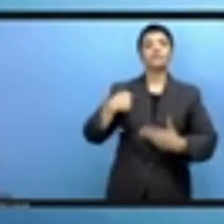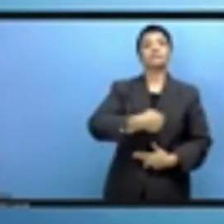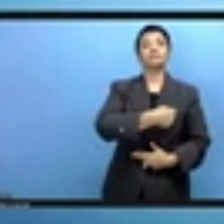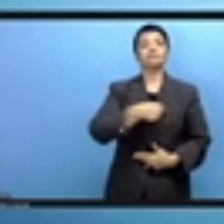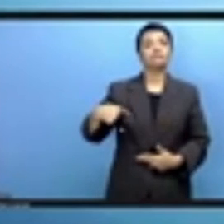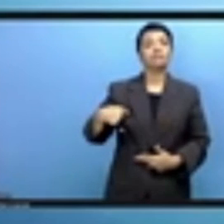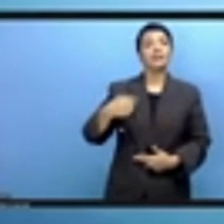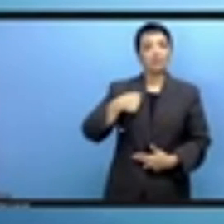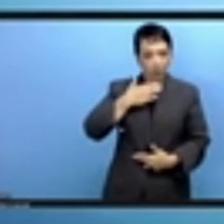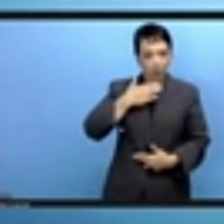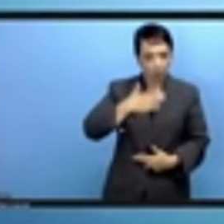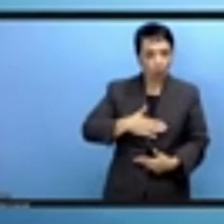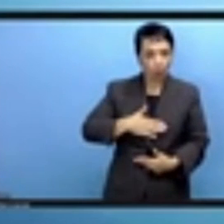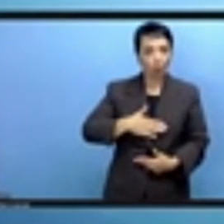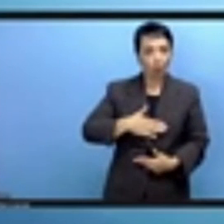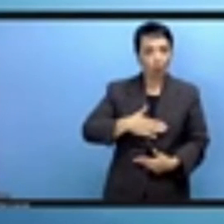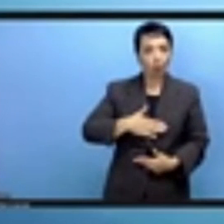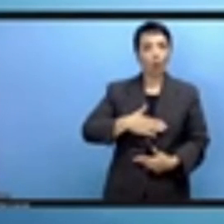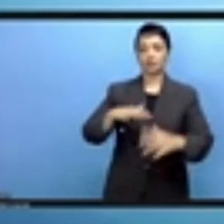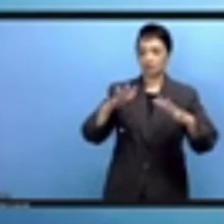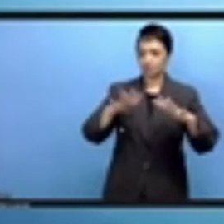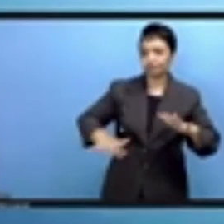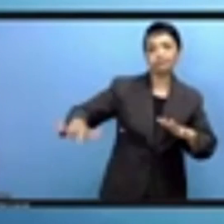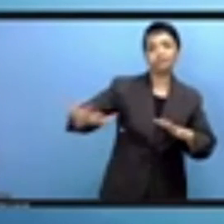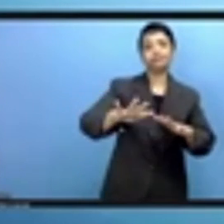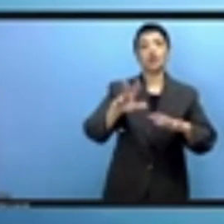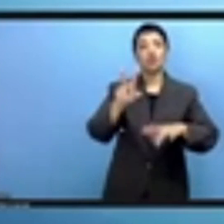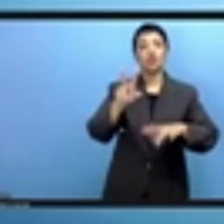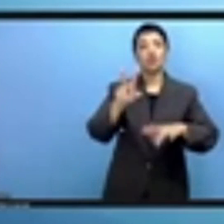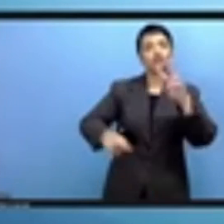来取得实质的可以执行的